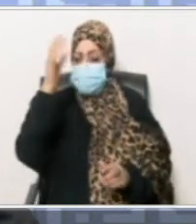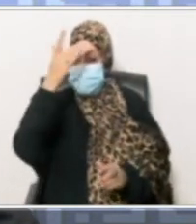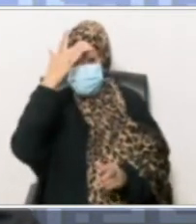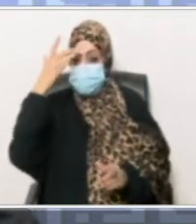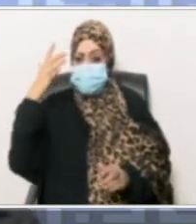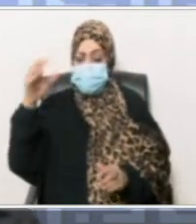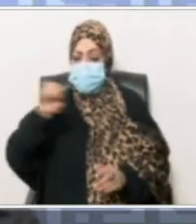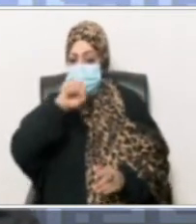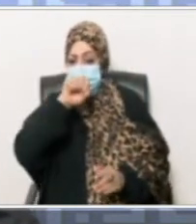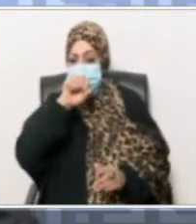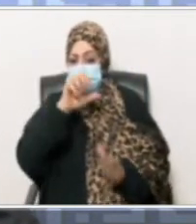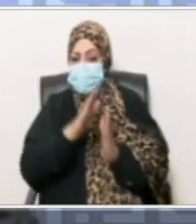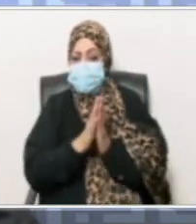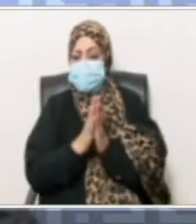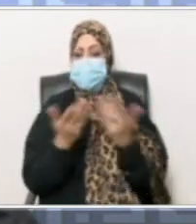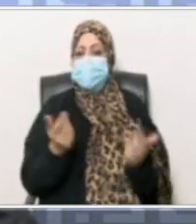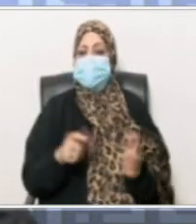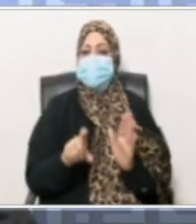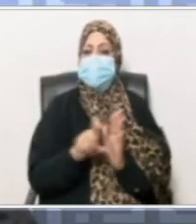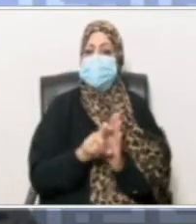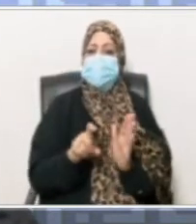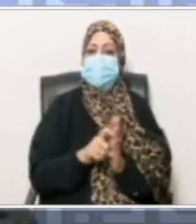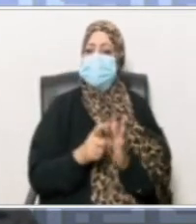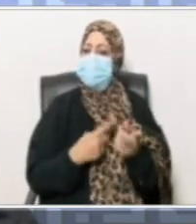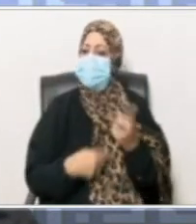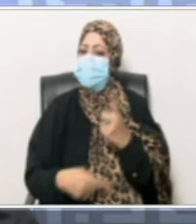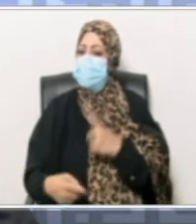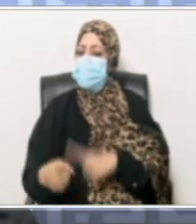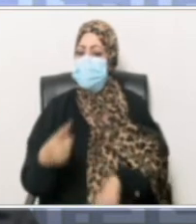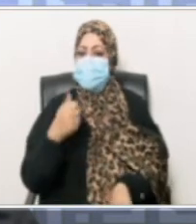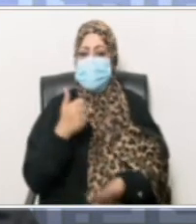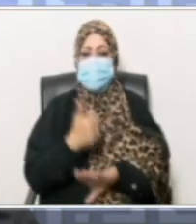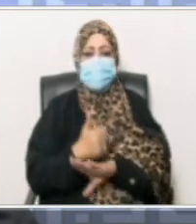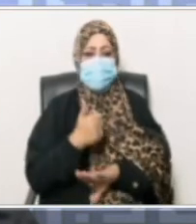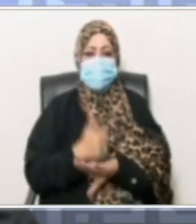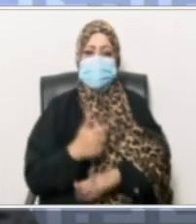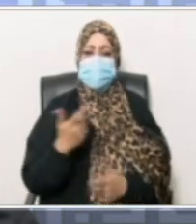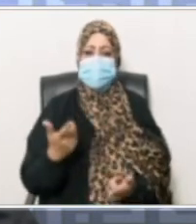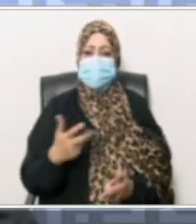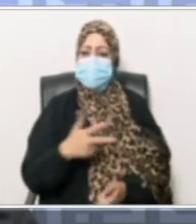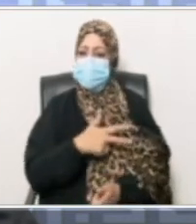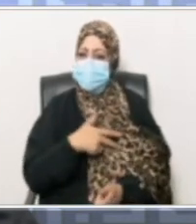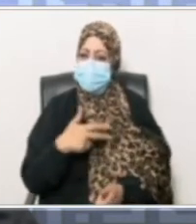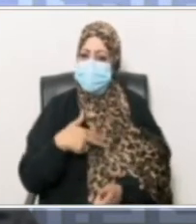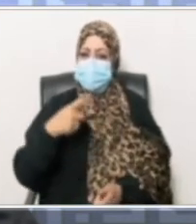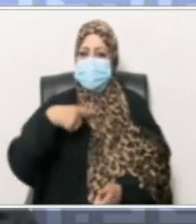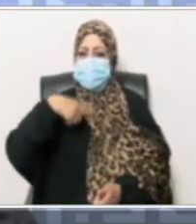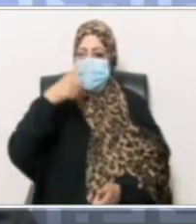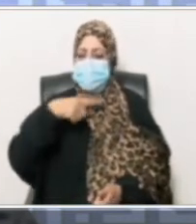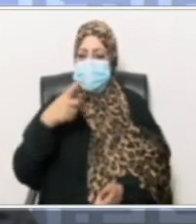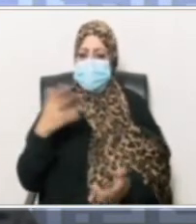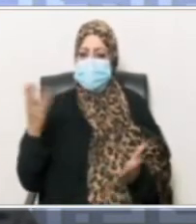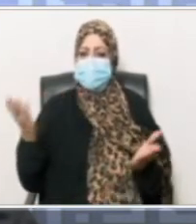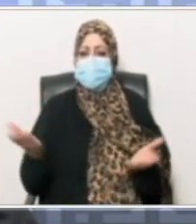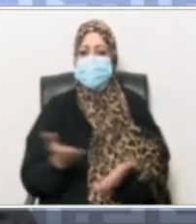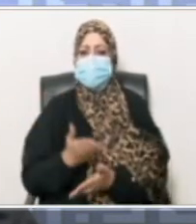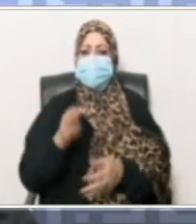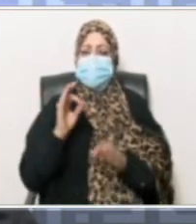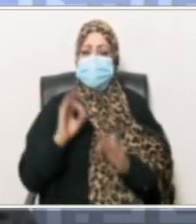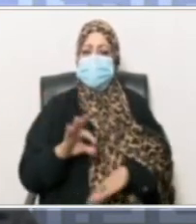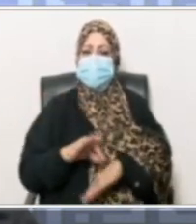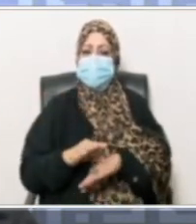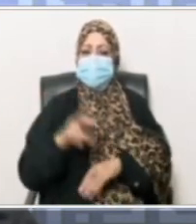البلاد وأمور الحياة؟ فأمر الناس النبي عليه الصلاة والسلام أمر الناس أن